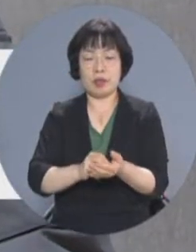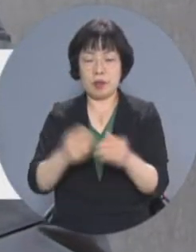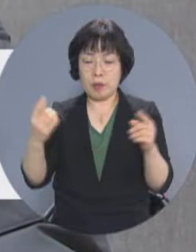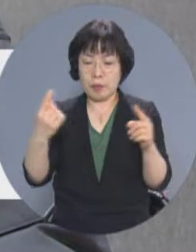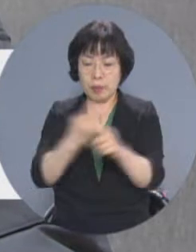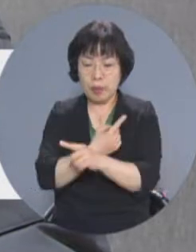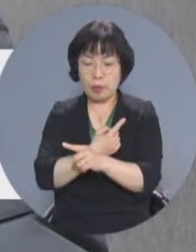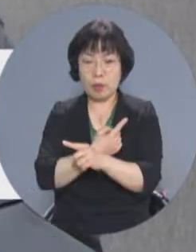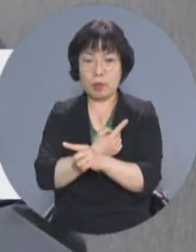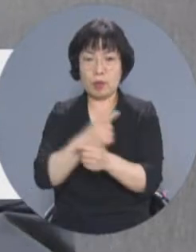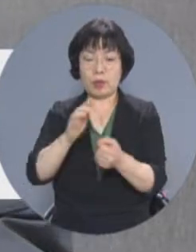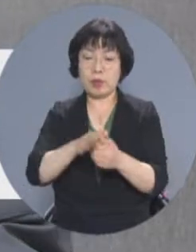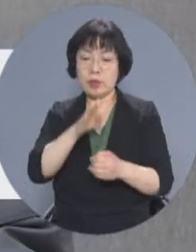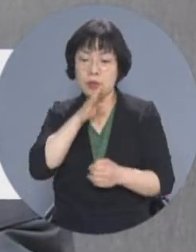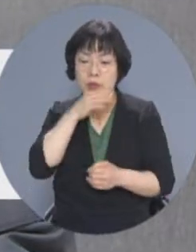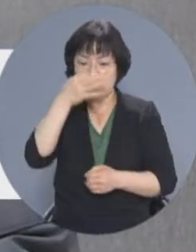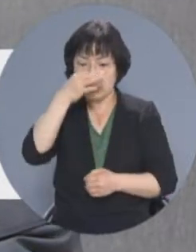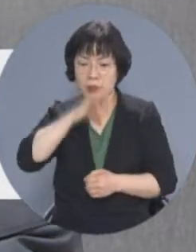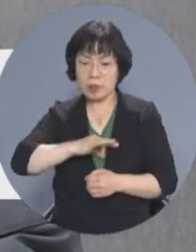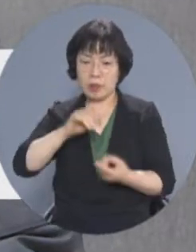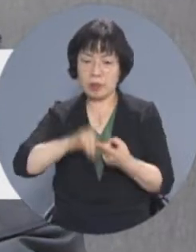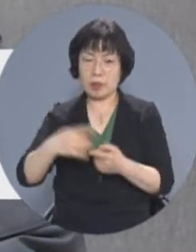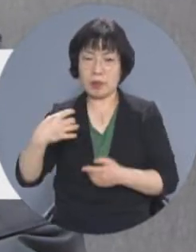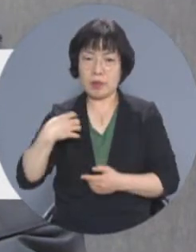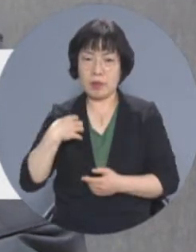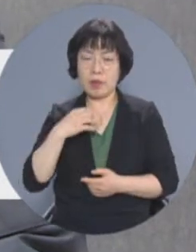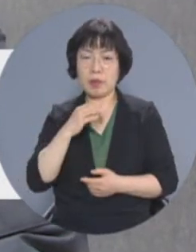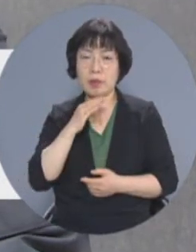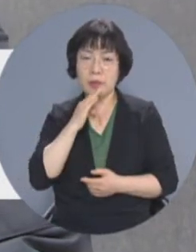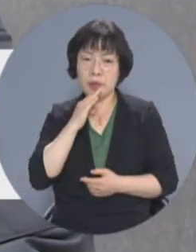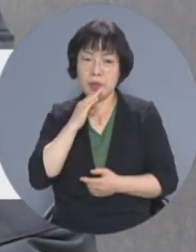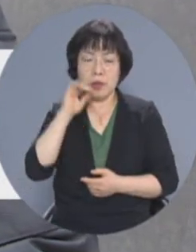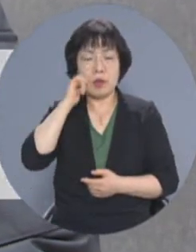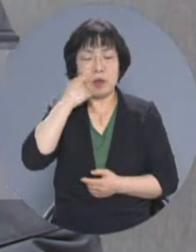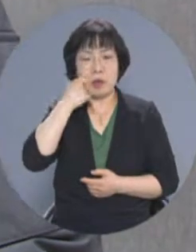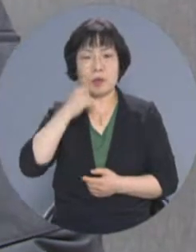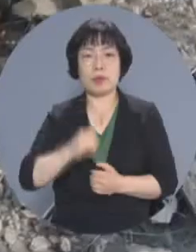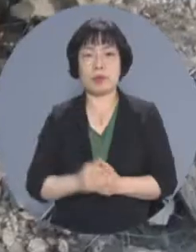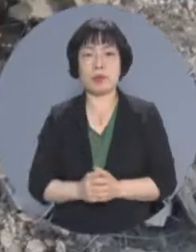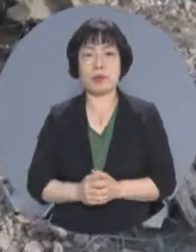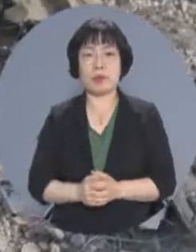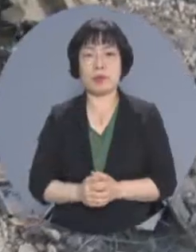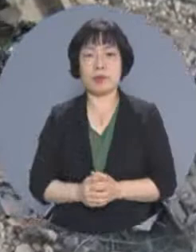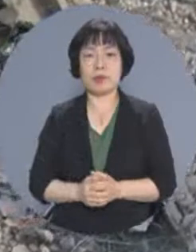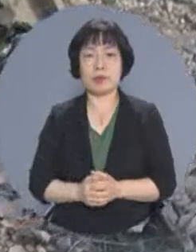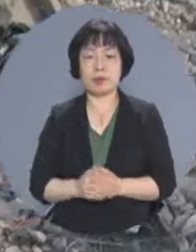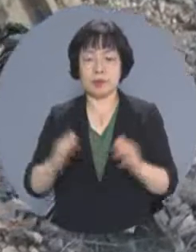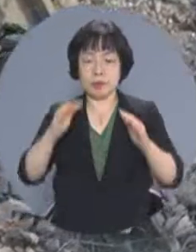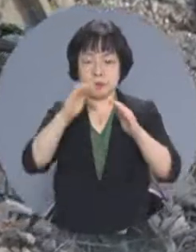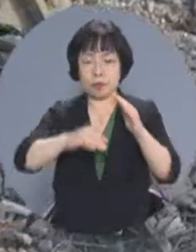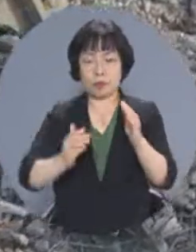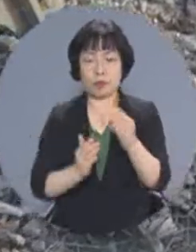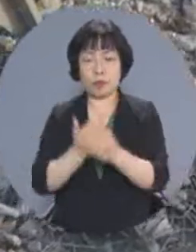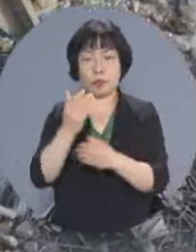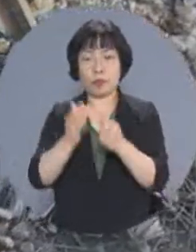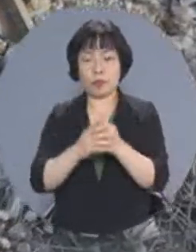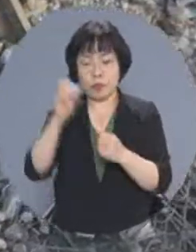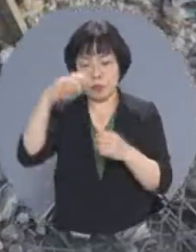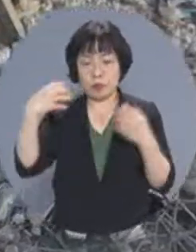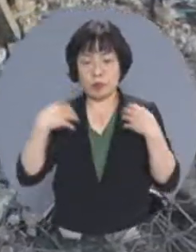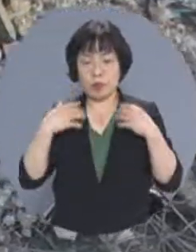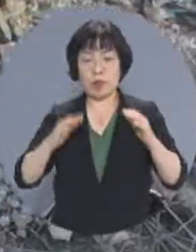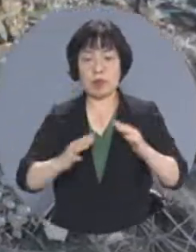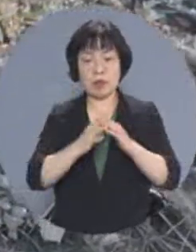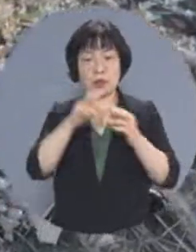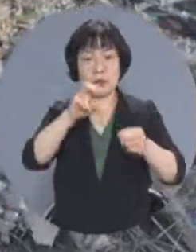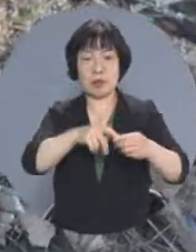개선하고 바꾸는 실질적인 실효성 있는 역할을 하는 건 사실상 불가능하다고 생각을 합니다. 학동 참사 이후에도 광주시는 건축안전센터